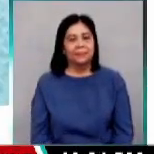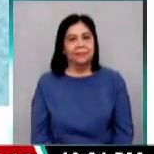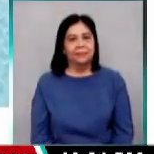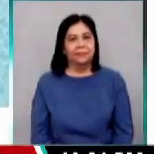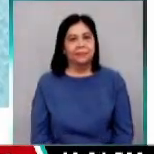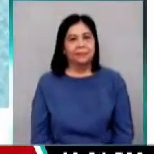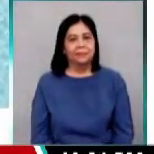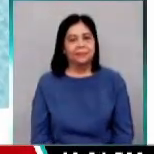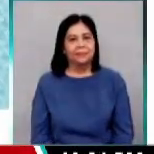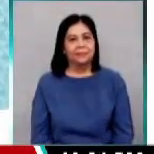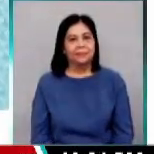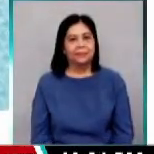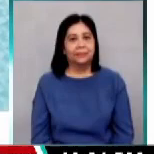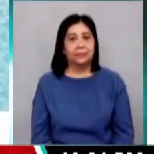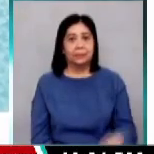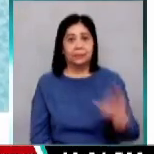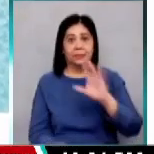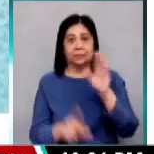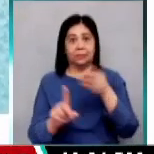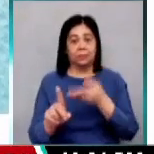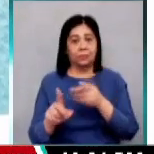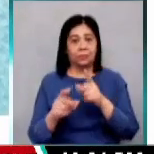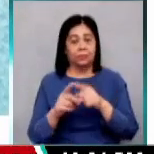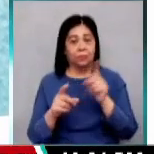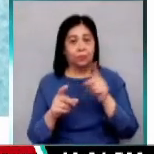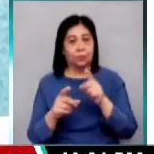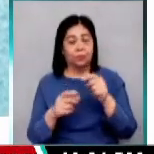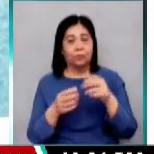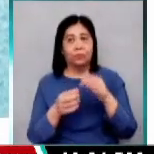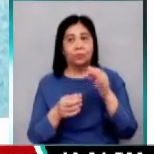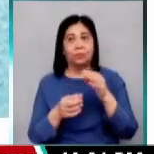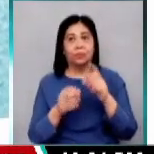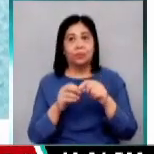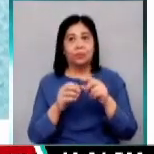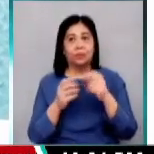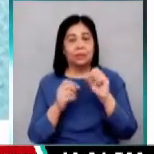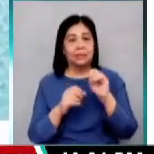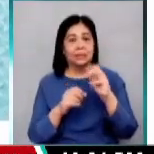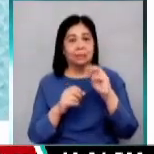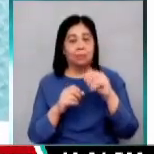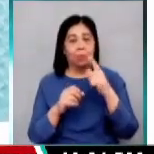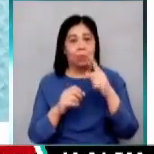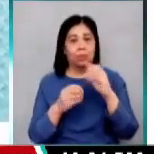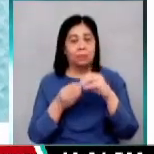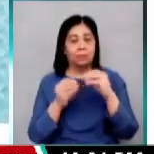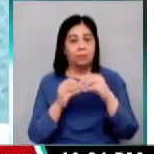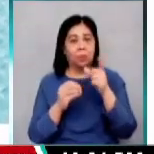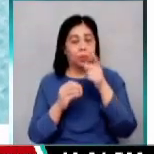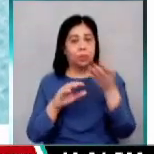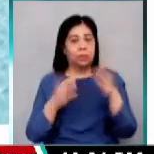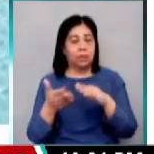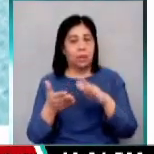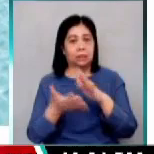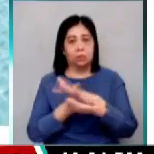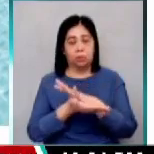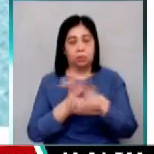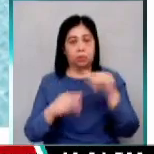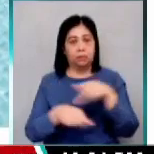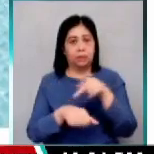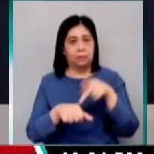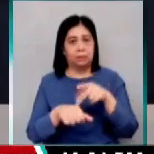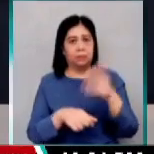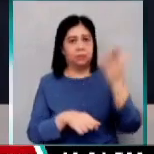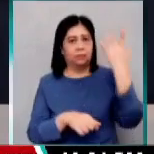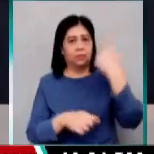Ang isang ito, tinawag na 12837 na sumisimbolo raw sa bilang ng mga namatay sa COVID sa bansa noong unang taon ng